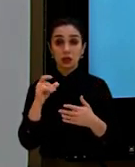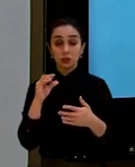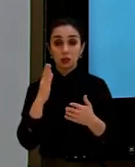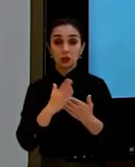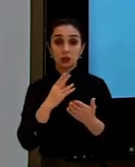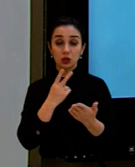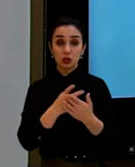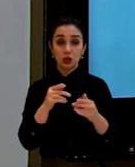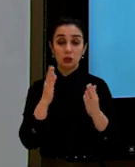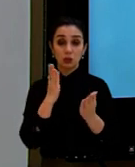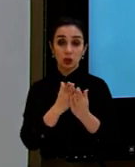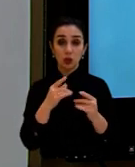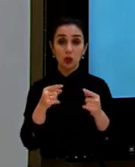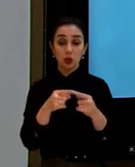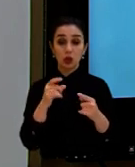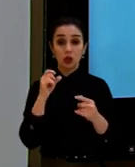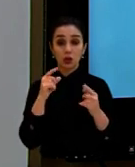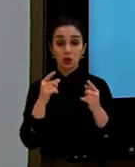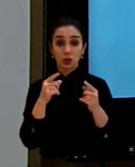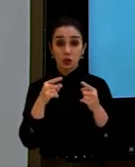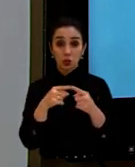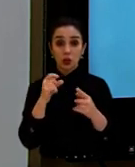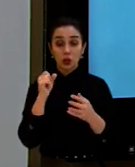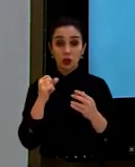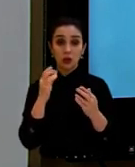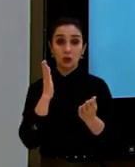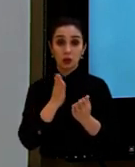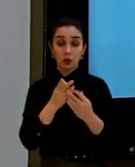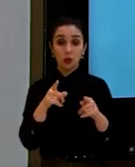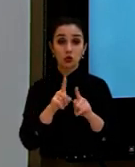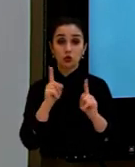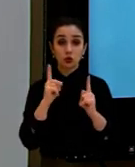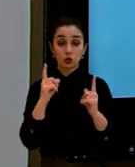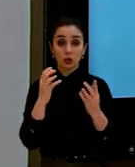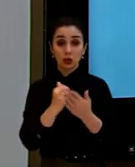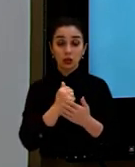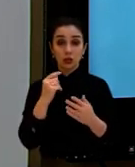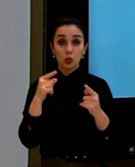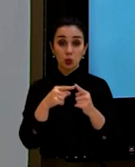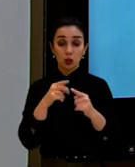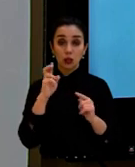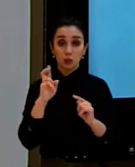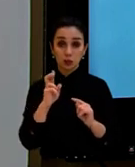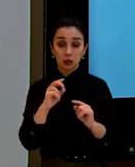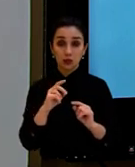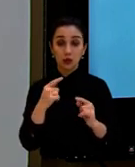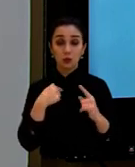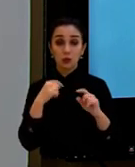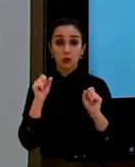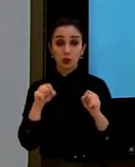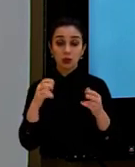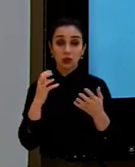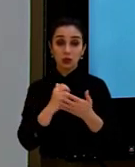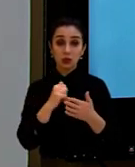гипотенузы лежит прямой угол. Значит, угол А прямой. Чтобы найти угол B, мы можем